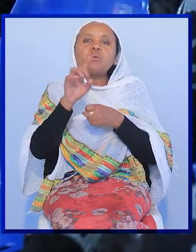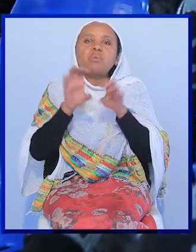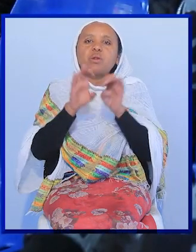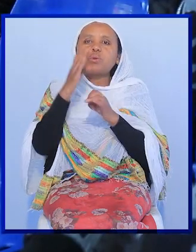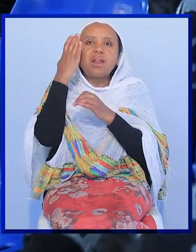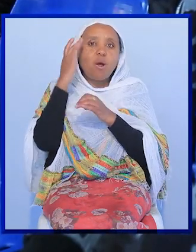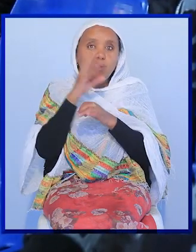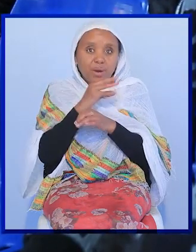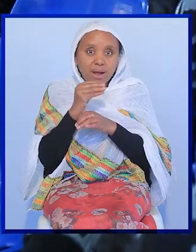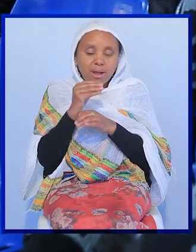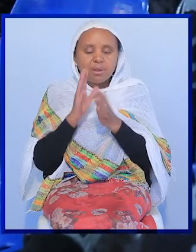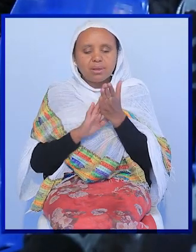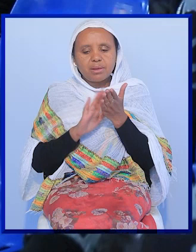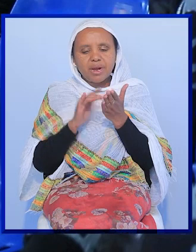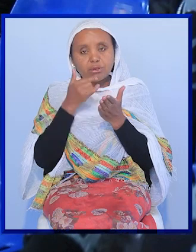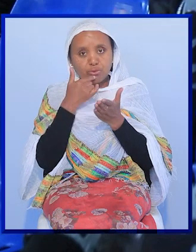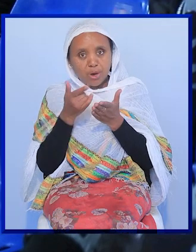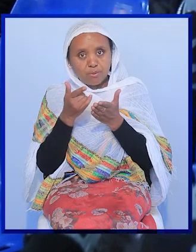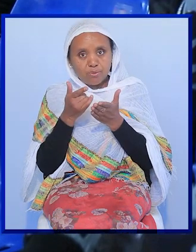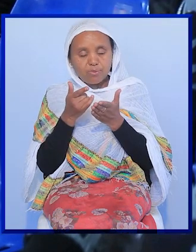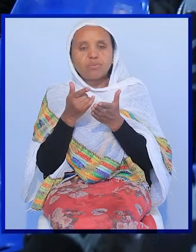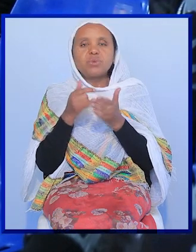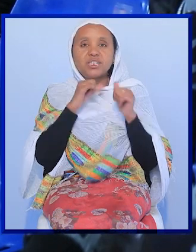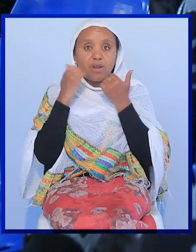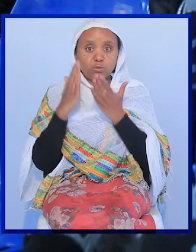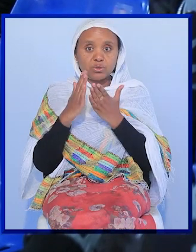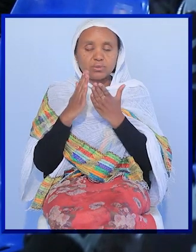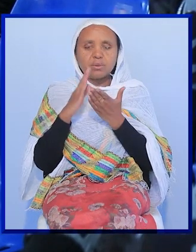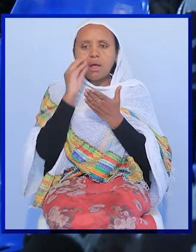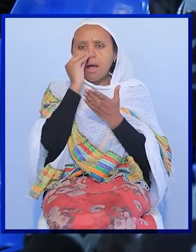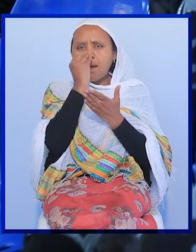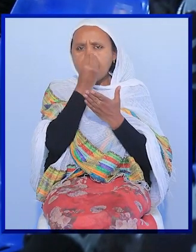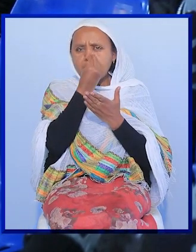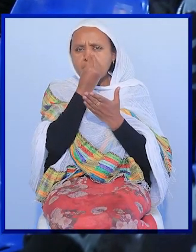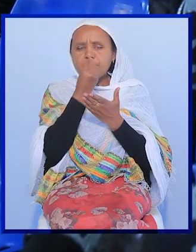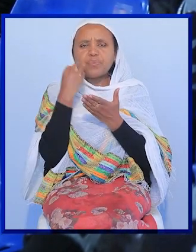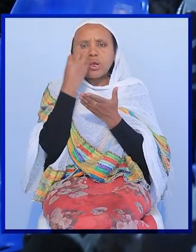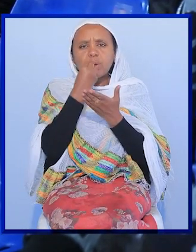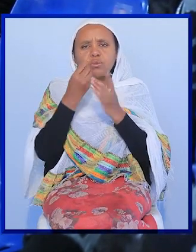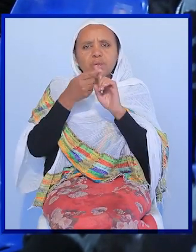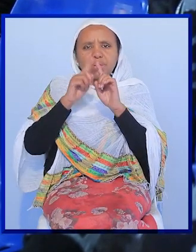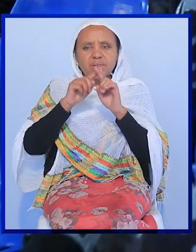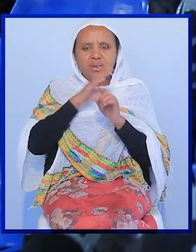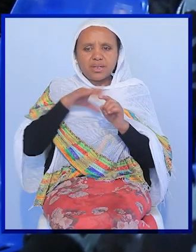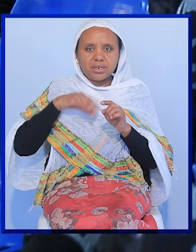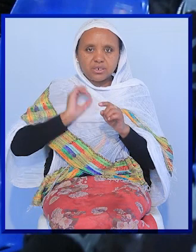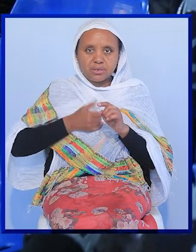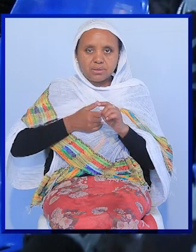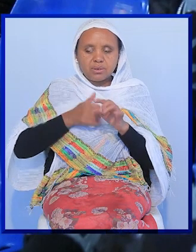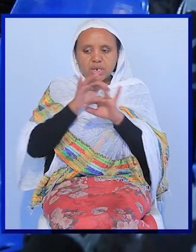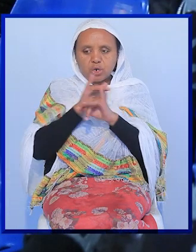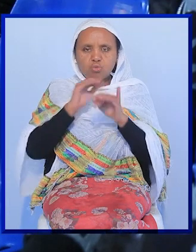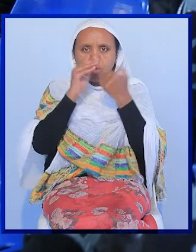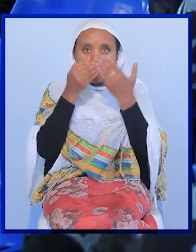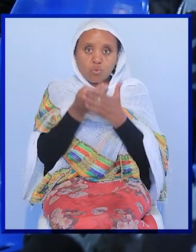የሚያደርጉትን አያውቁምና ይቅር በላቸው የሚል ይወጣ። አያችሁ አበባ ለሁሉ ውበቷን እንደምትሰጥ ጌታችንም እንዲሁ